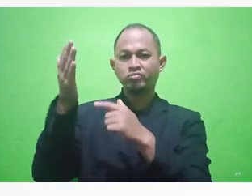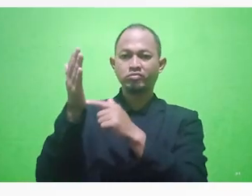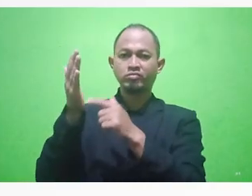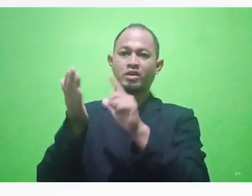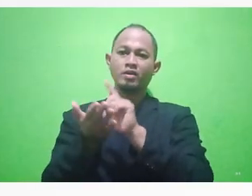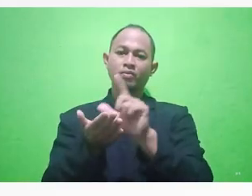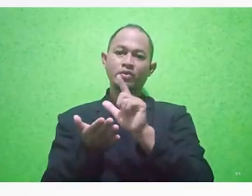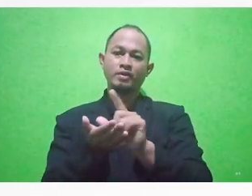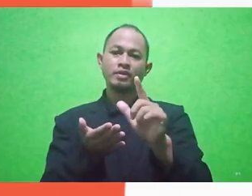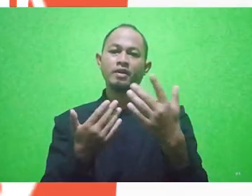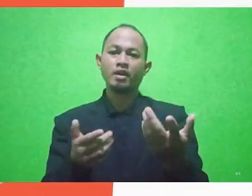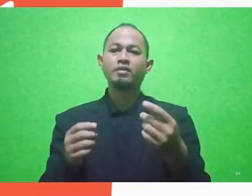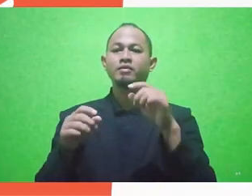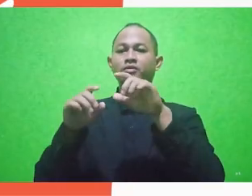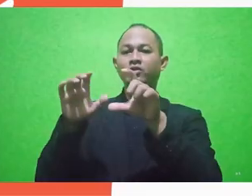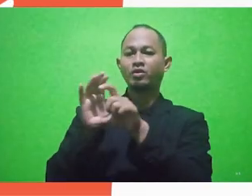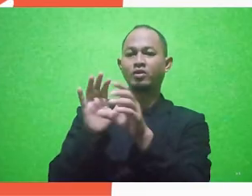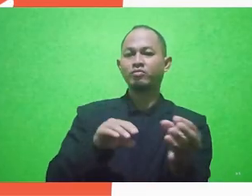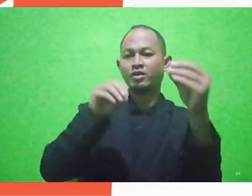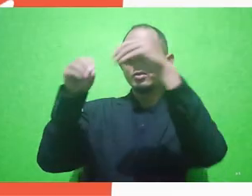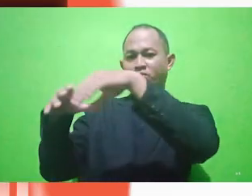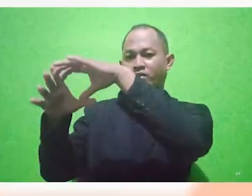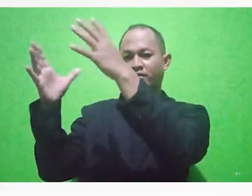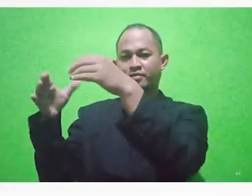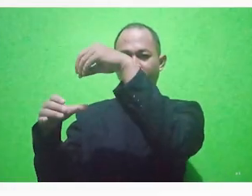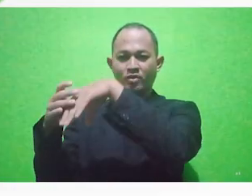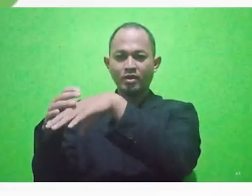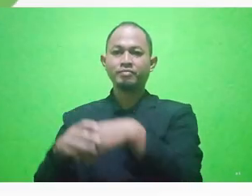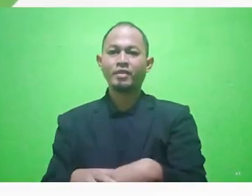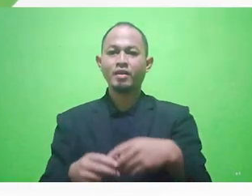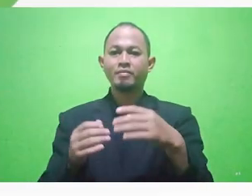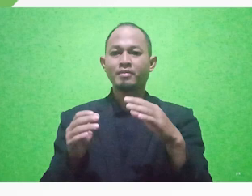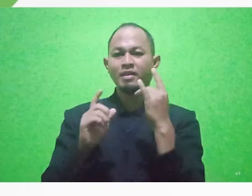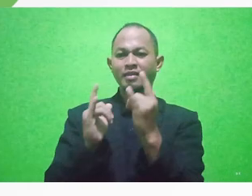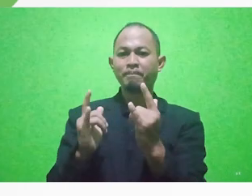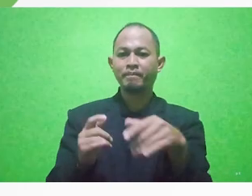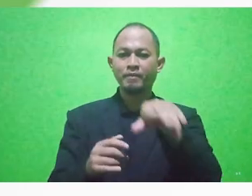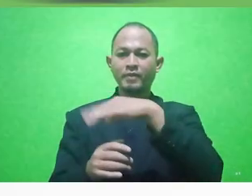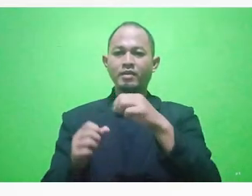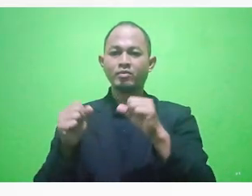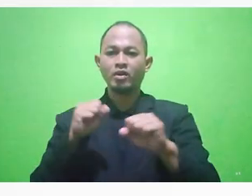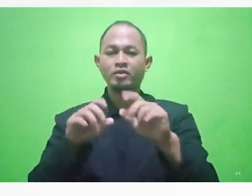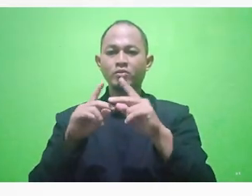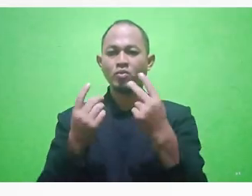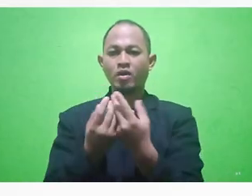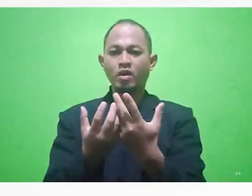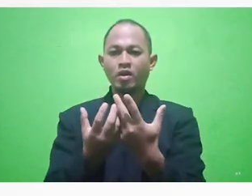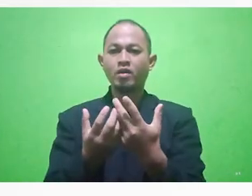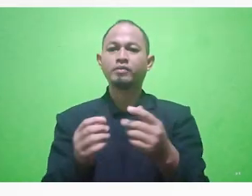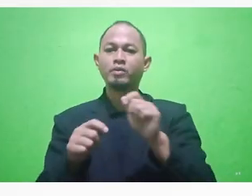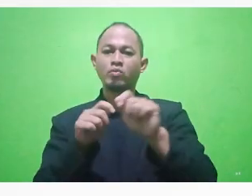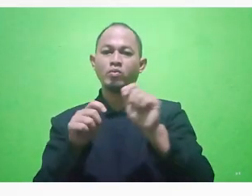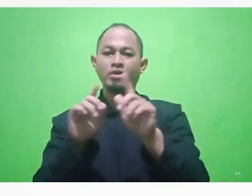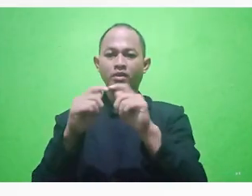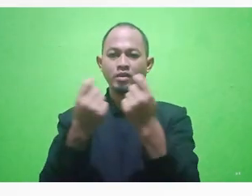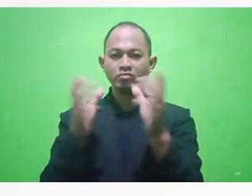pendidikan, menerapkan kebijakan pengelolaan sampah, menetapkan kebijakan tata ruang kelas, dan membentuk tim